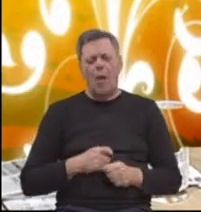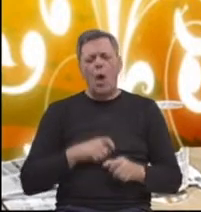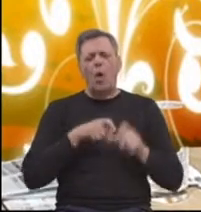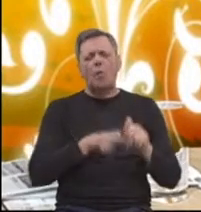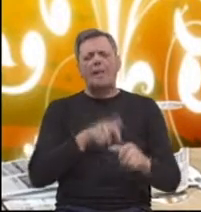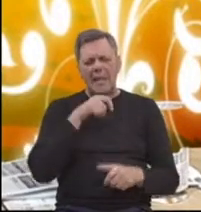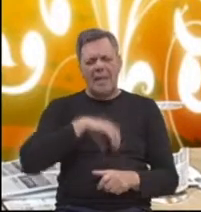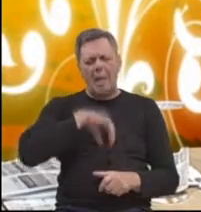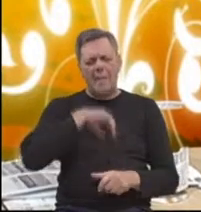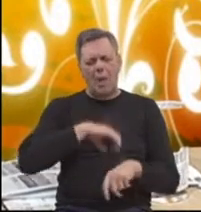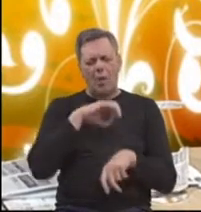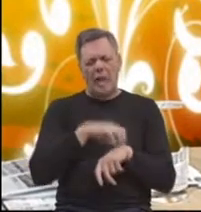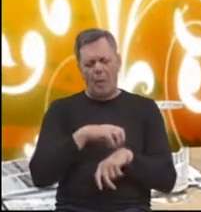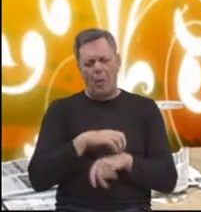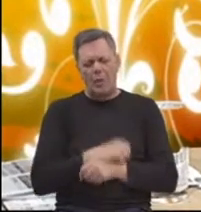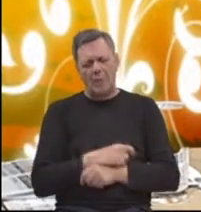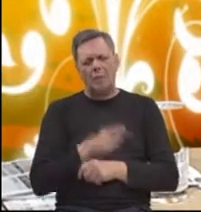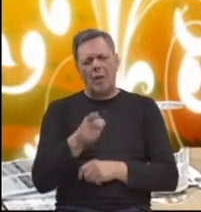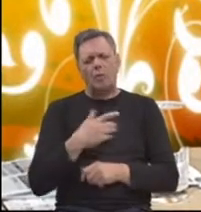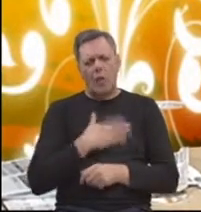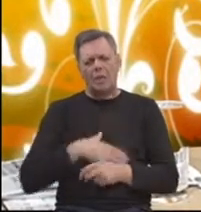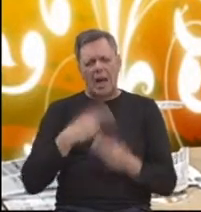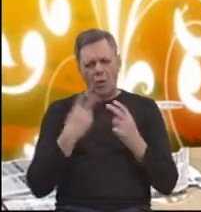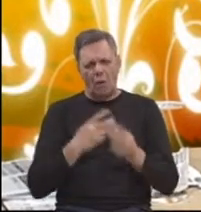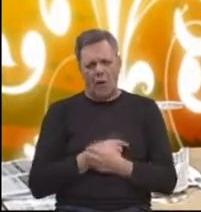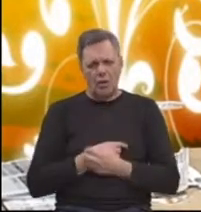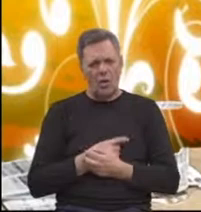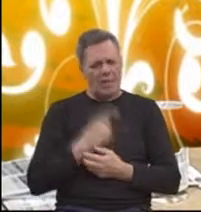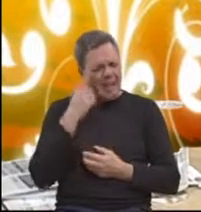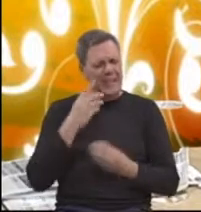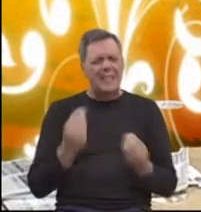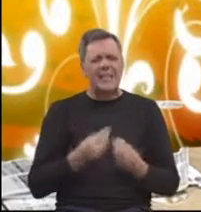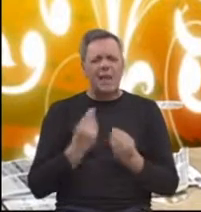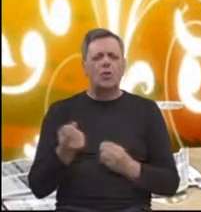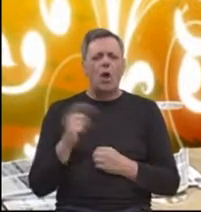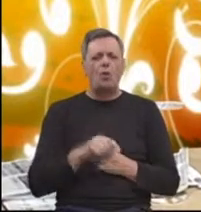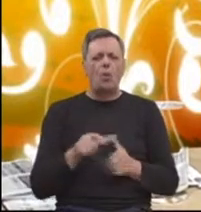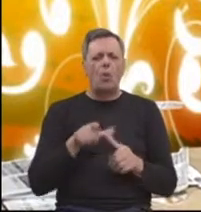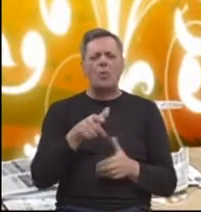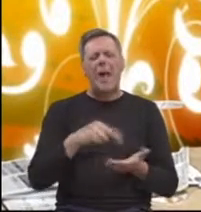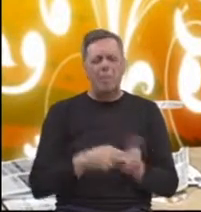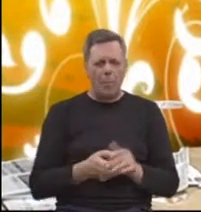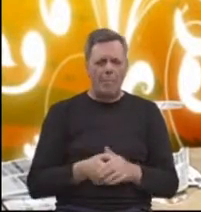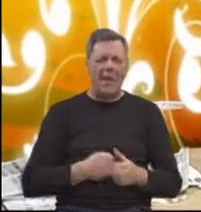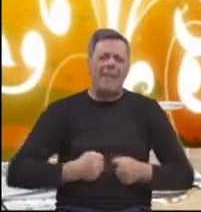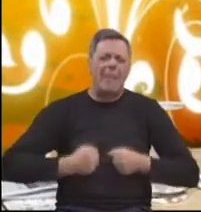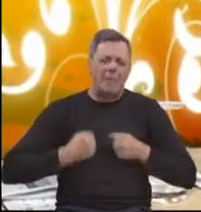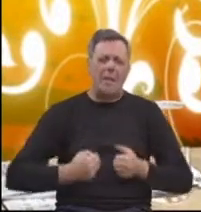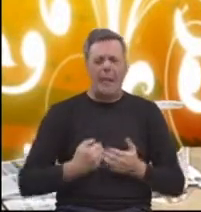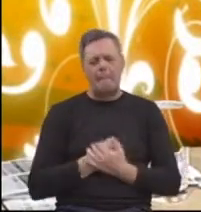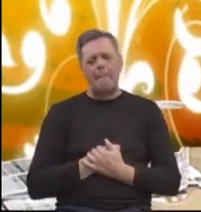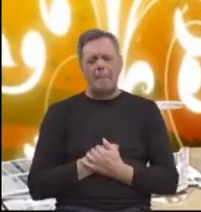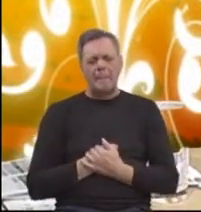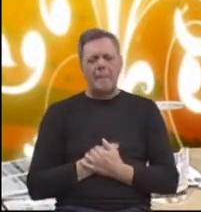i psihoterapeuti. Tako, to je strašno važno znati uopće zašto je došlo se u taj problem debljine kao